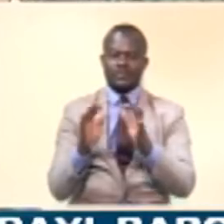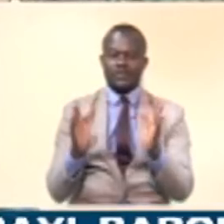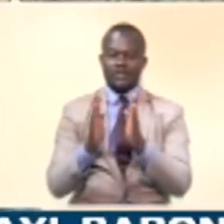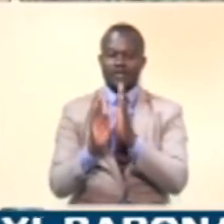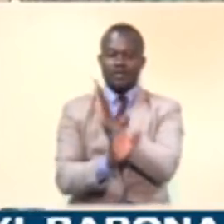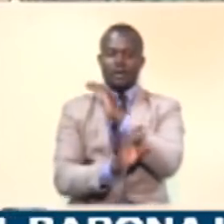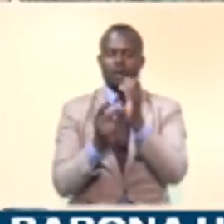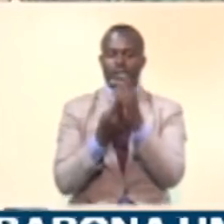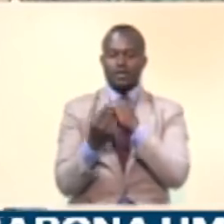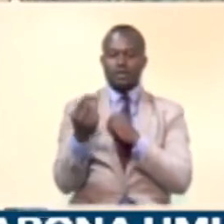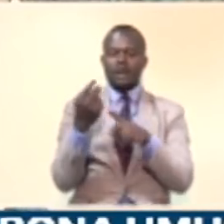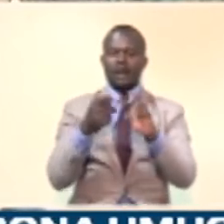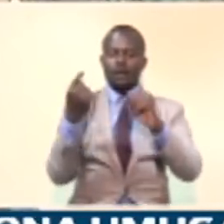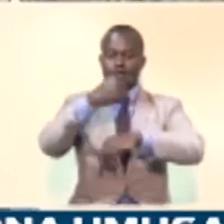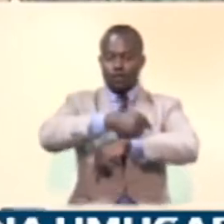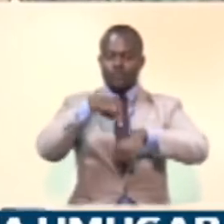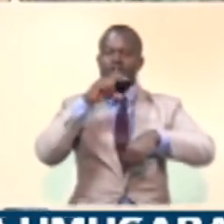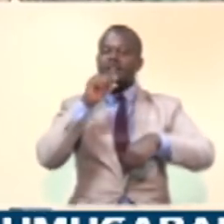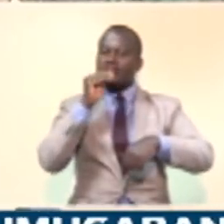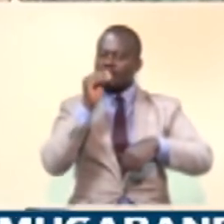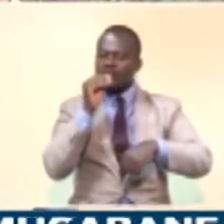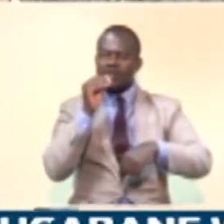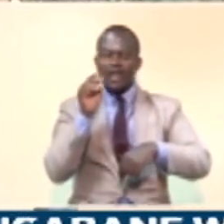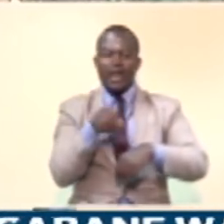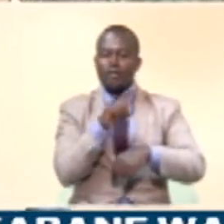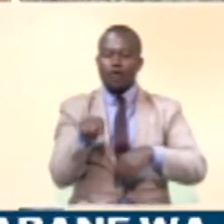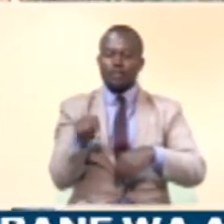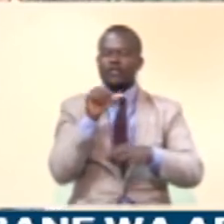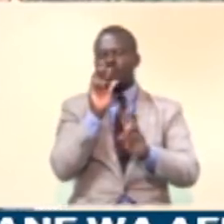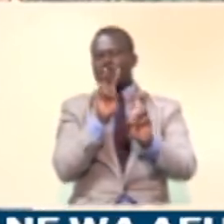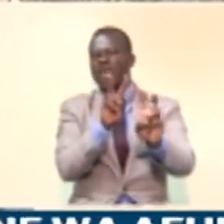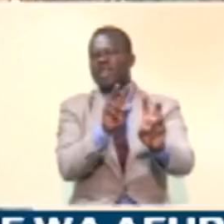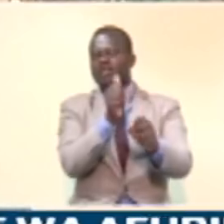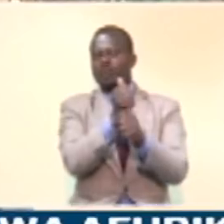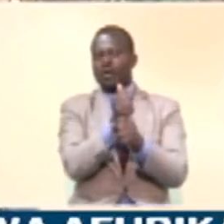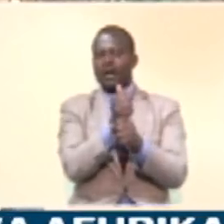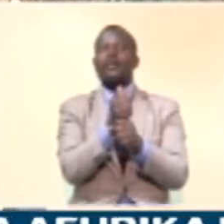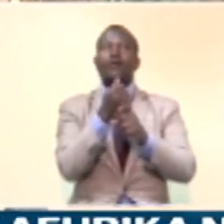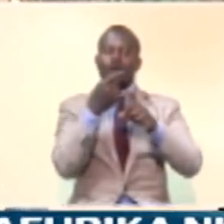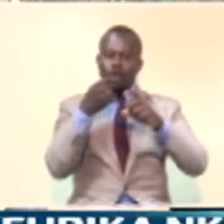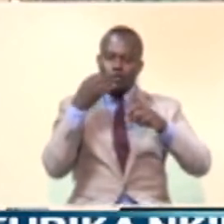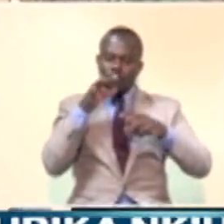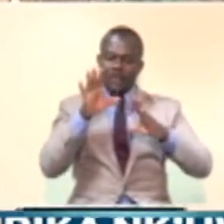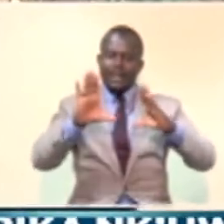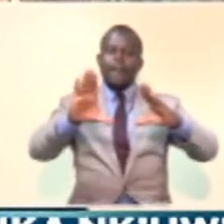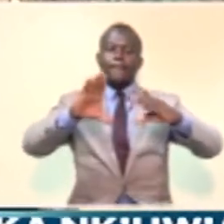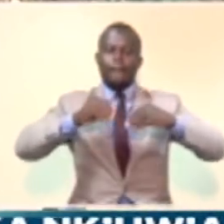uyu munsi noneho ntavuga ko ari erreur d'appréciation aravuga ko ubufaransa bwemera